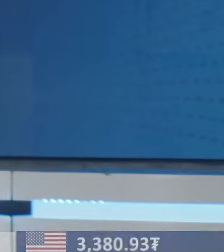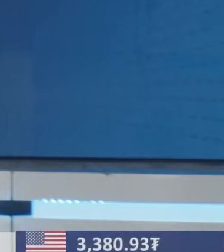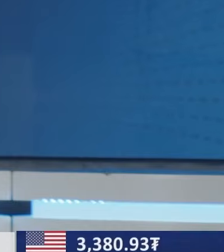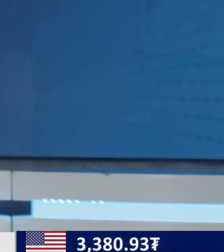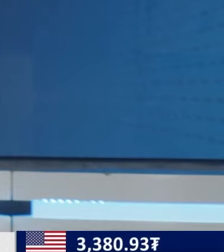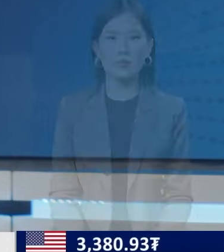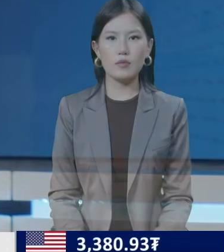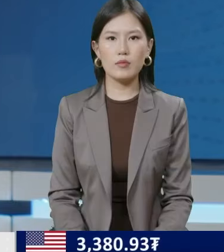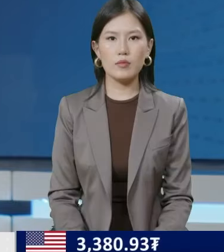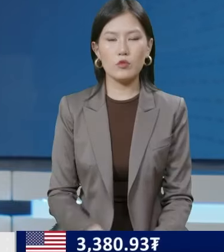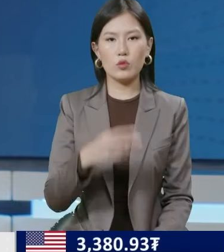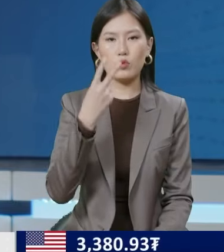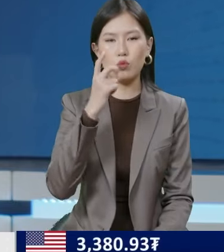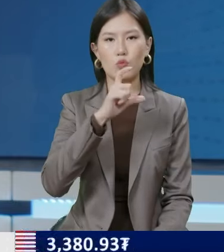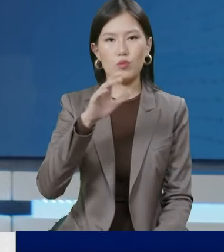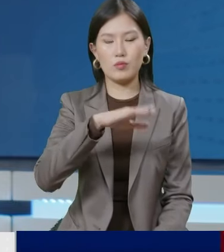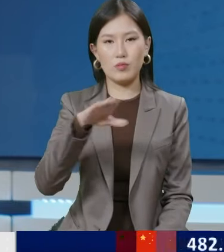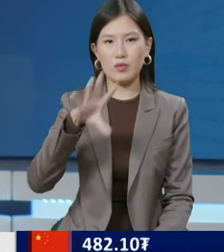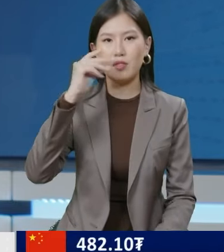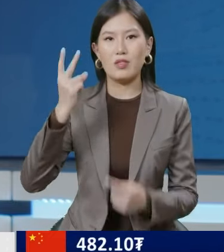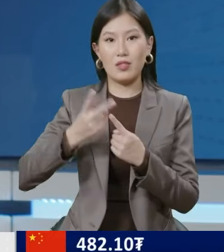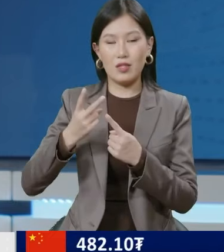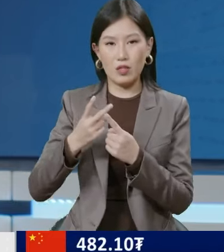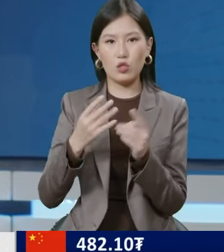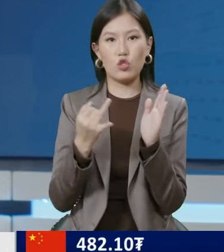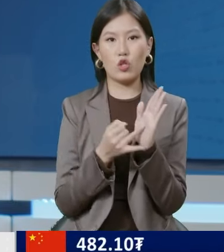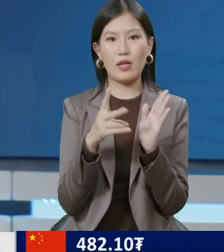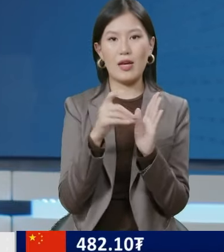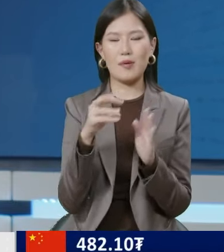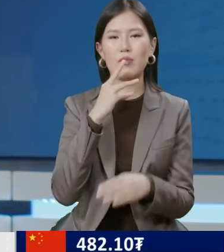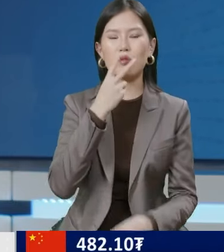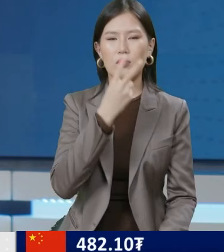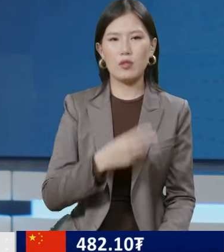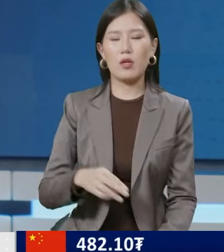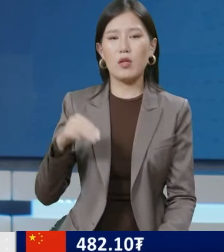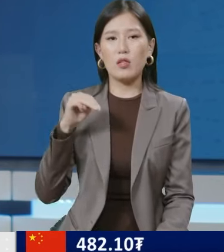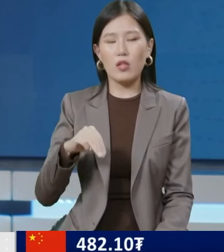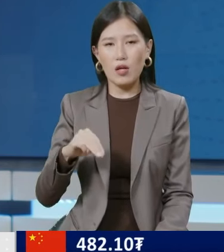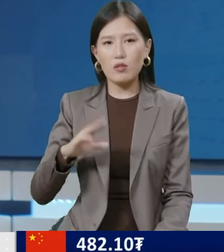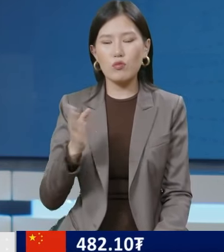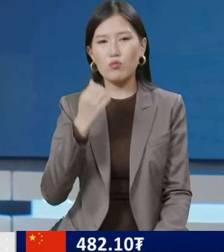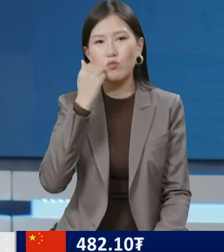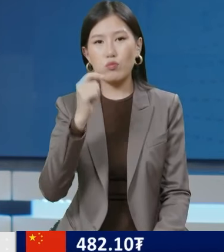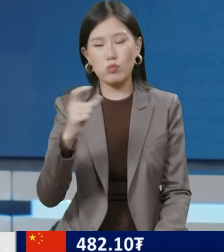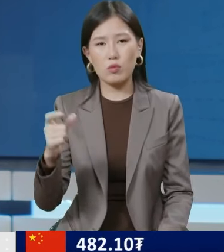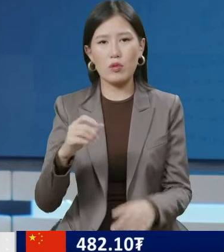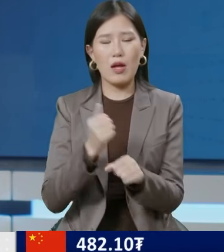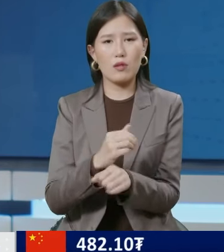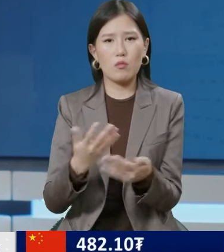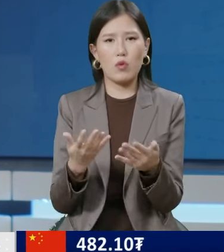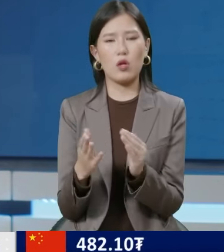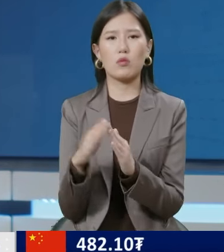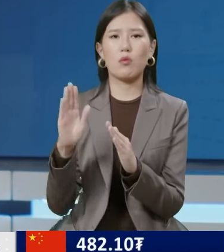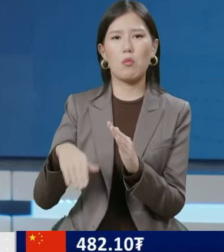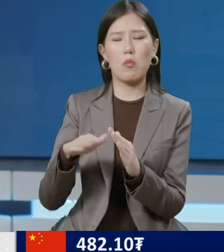Өдөгшлө тэнгэрлэгийн анхаа 7-10 мэдээллийн хөтөлбөрийг үзэж байна. Тэтгэврийн насны ахмадууд ажил хийх ажил байхгүй гэртээ сууж байдаг гэх